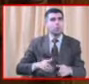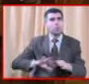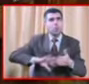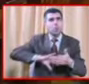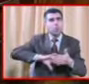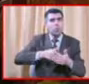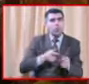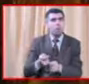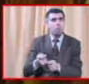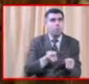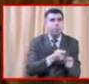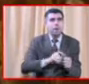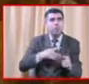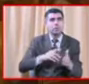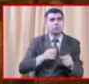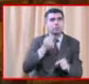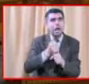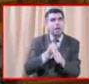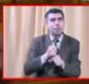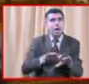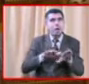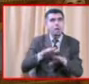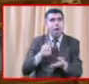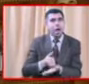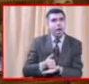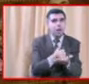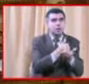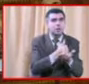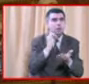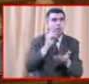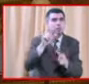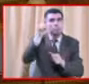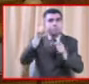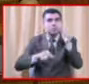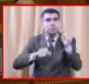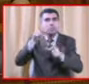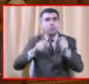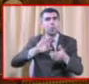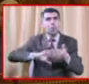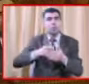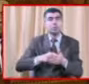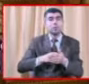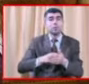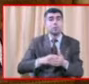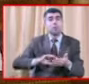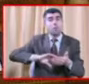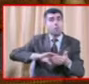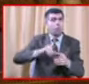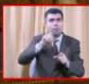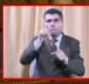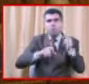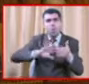بحيث أن هذه المصالح تم وضعها في حالة تأهب قصوى ابتداء، كل مصالح بدون